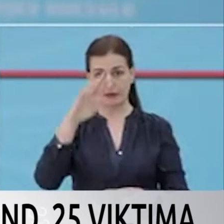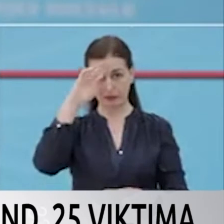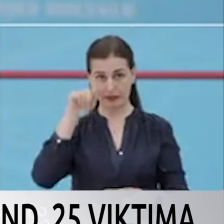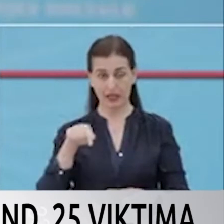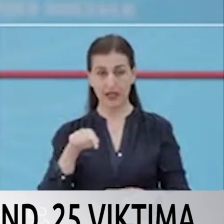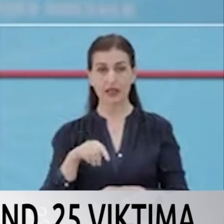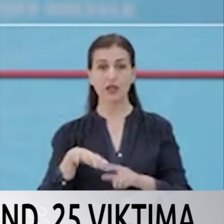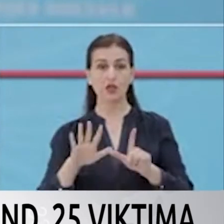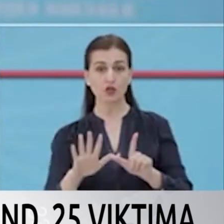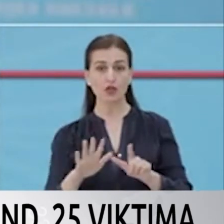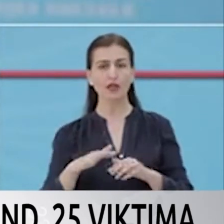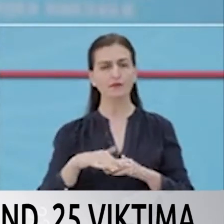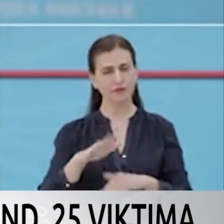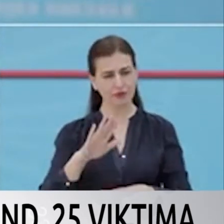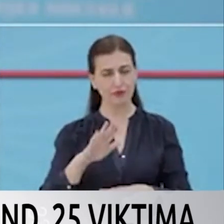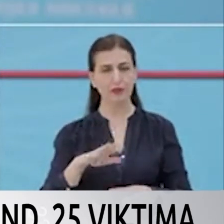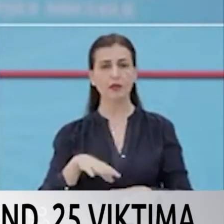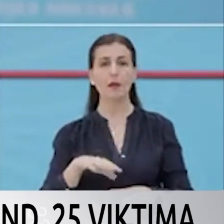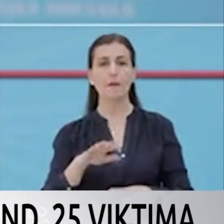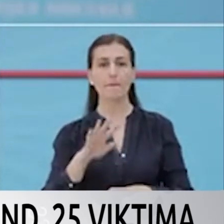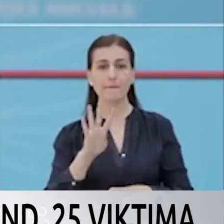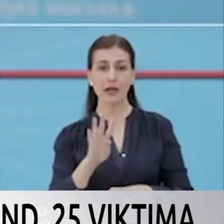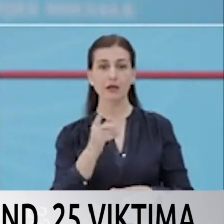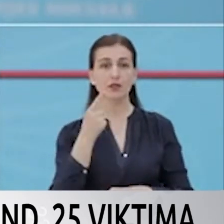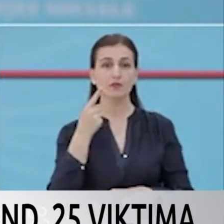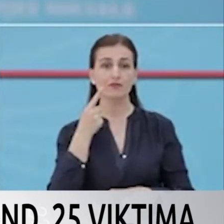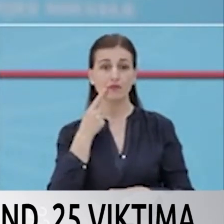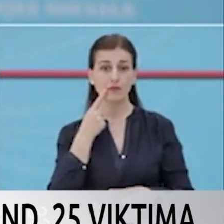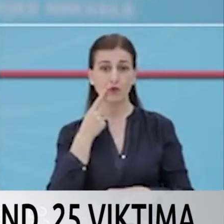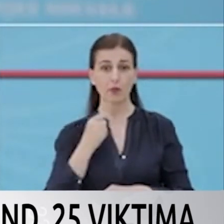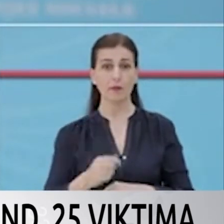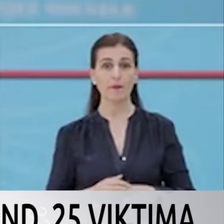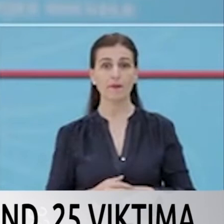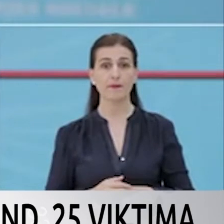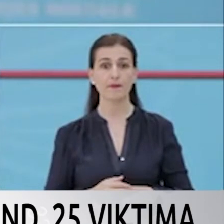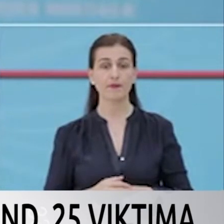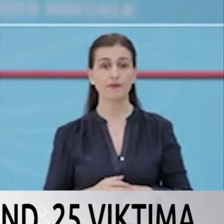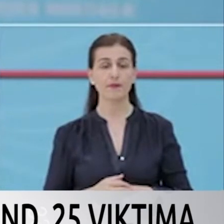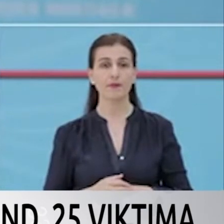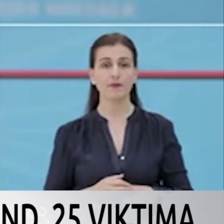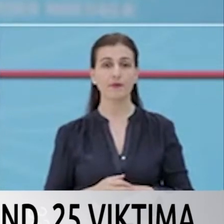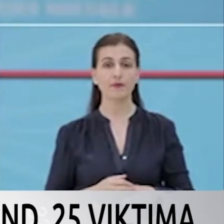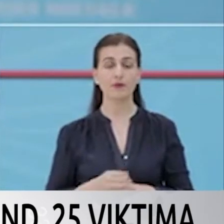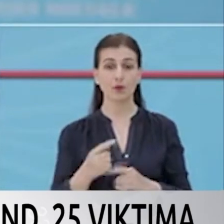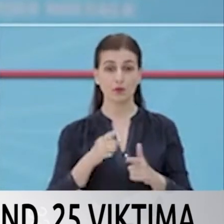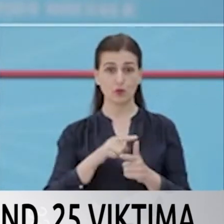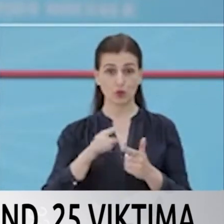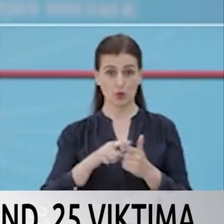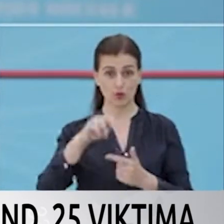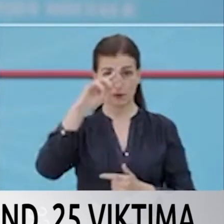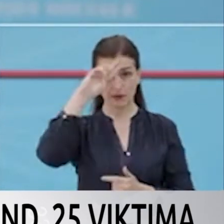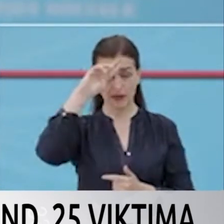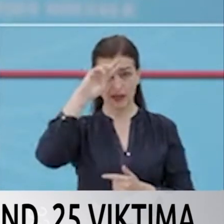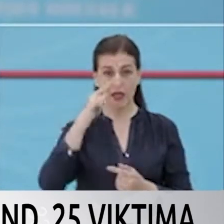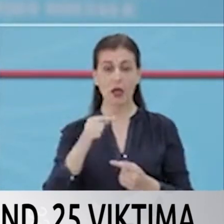janë të shtruar, 7 janë në terapi intensive, ndërsa 4 janë të intubuar në gjendje të rëndë. Në dy